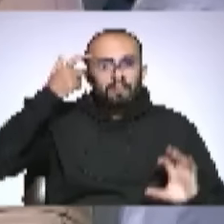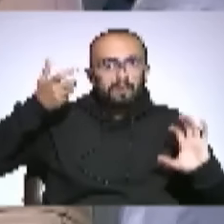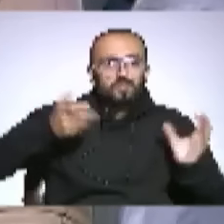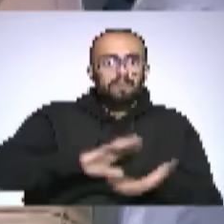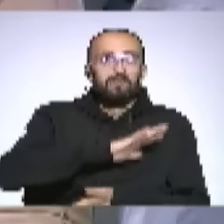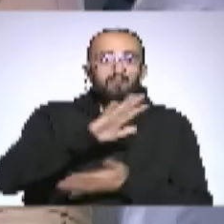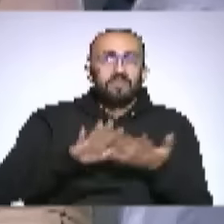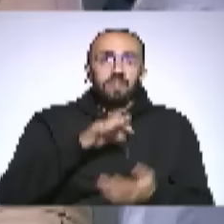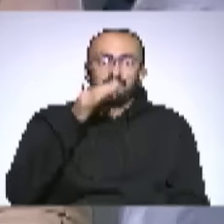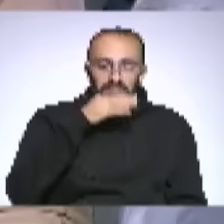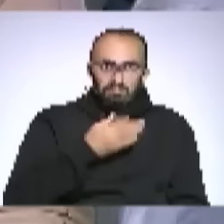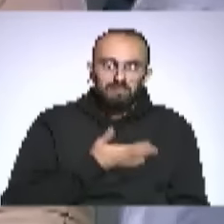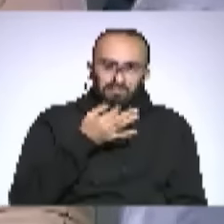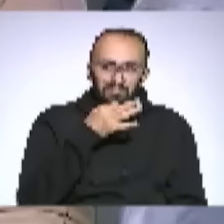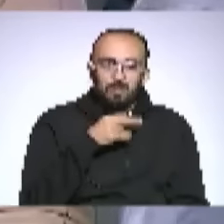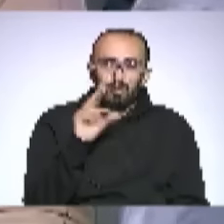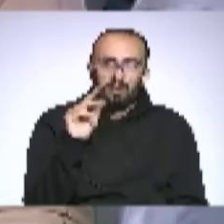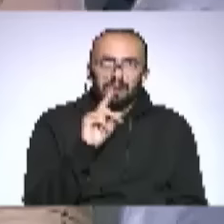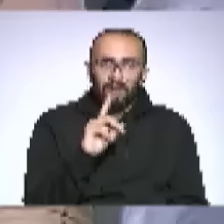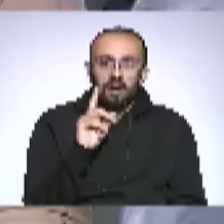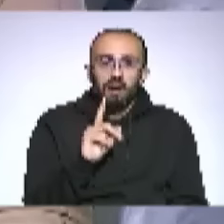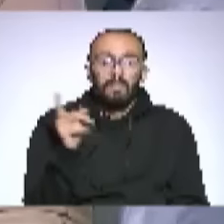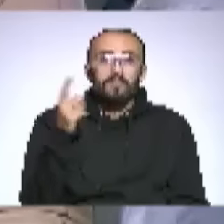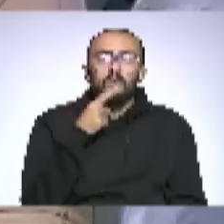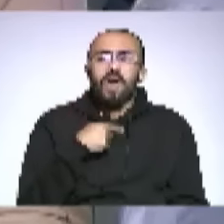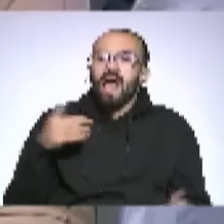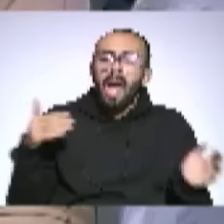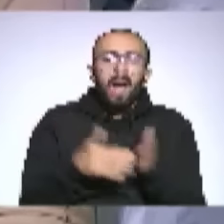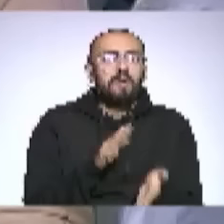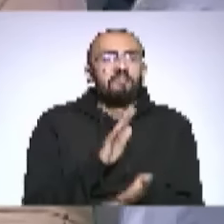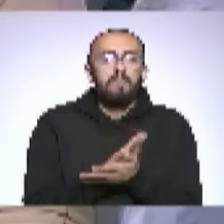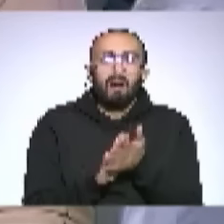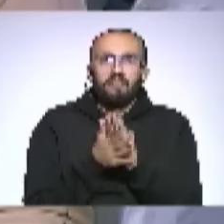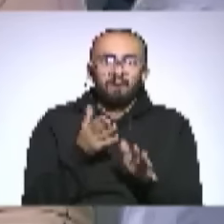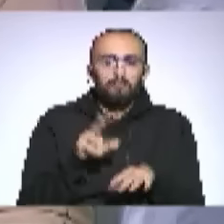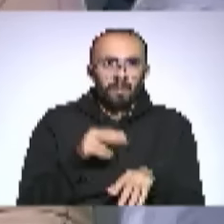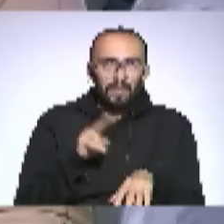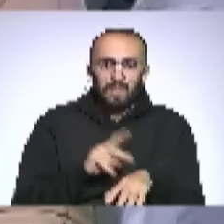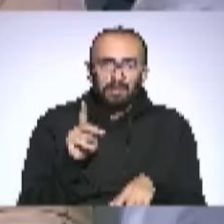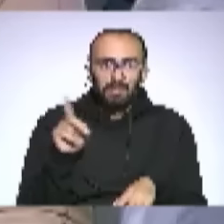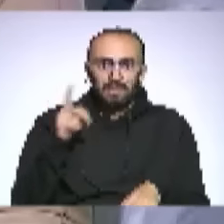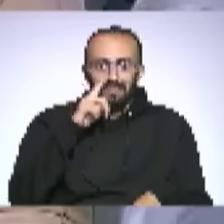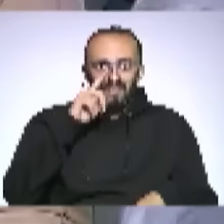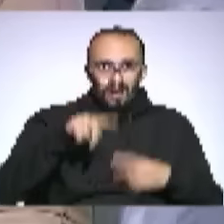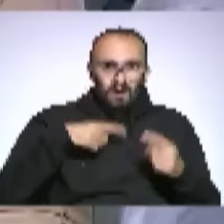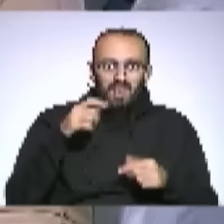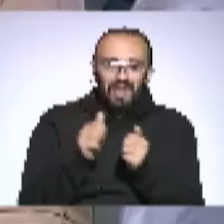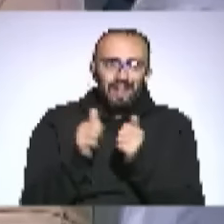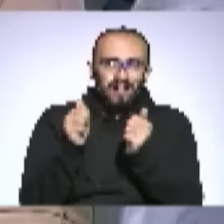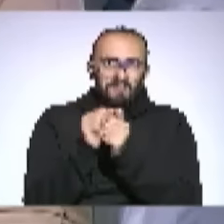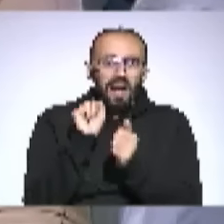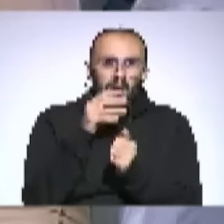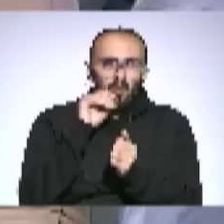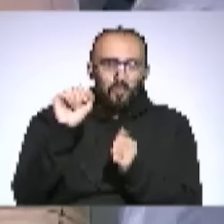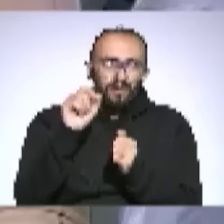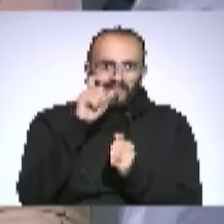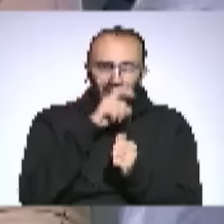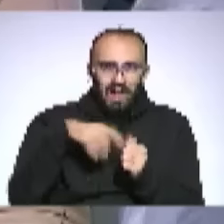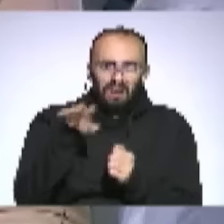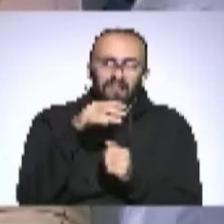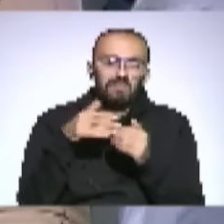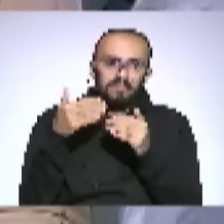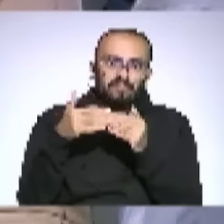وكان عنده حوالي 20 سنه وقال لي ان دي كانت اول واخر مره يعمل كده وهو مش واخد قوي على اهل باباه اللي في الار لانهم اصلا